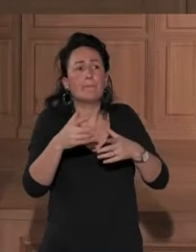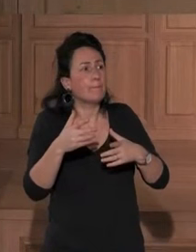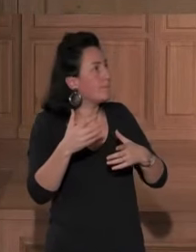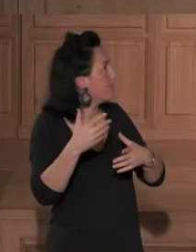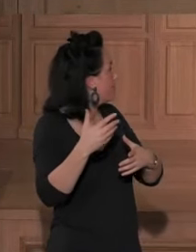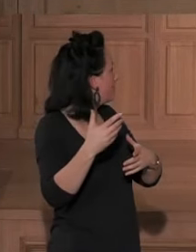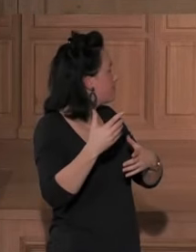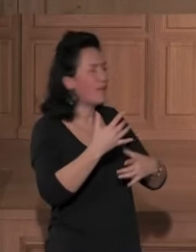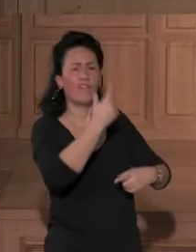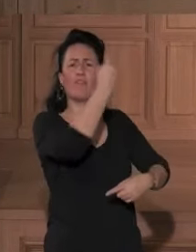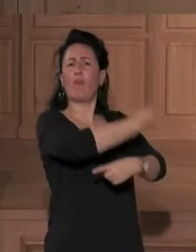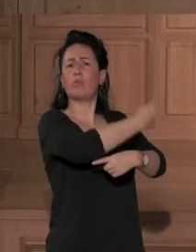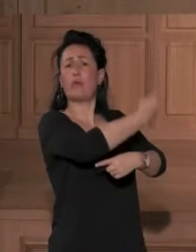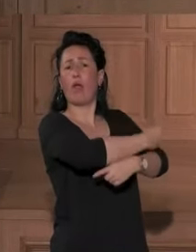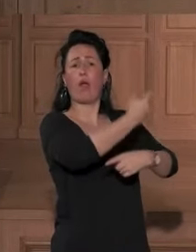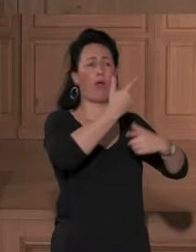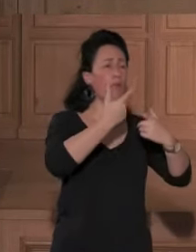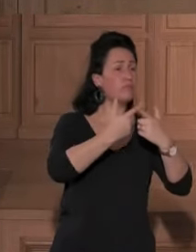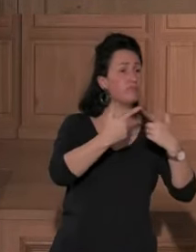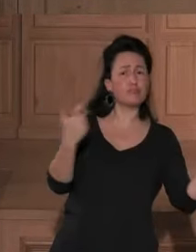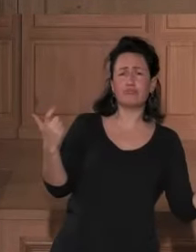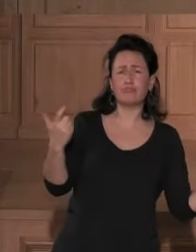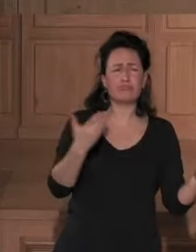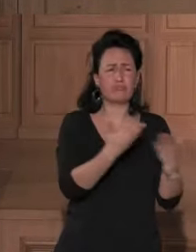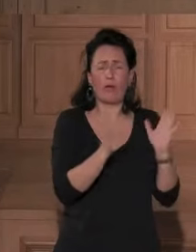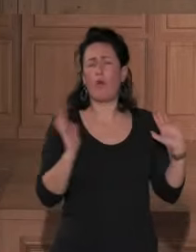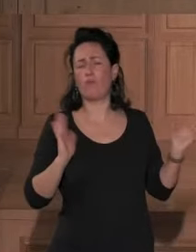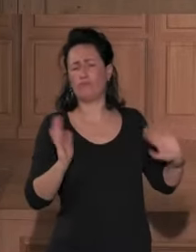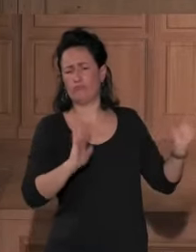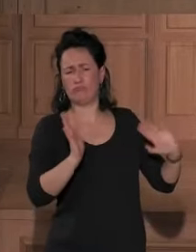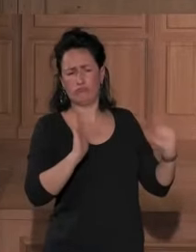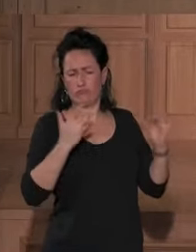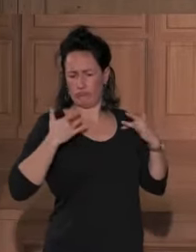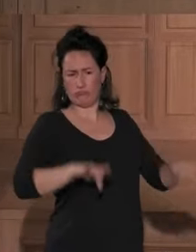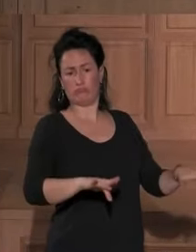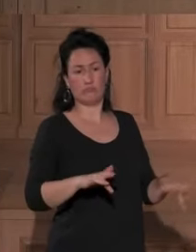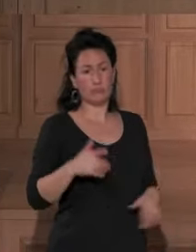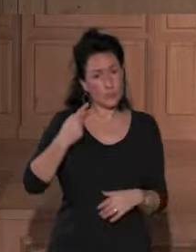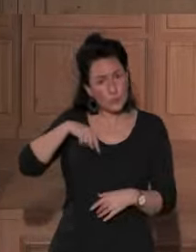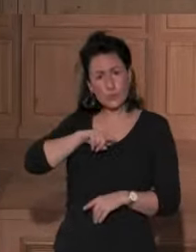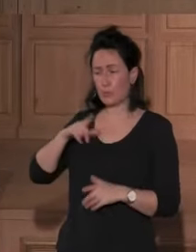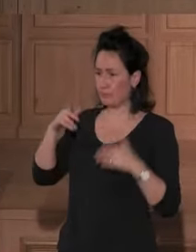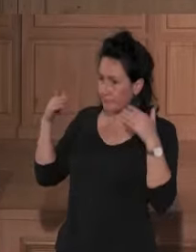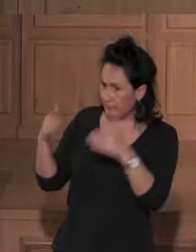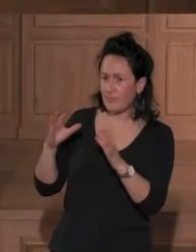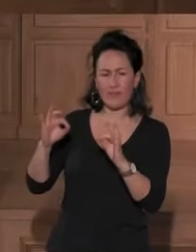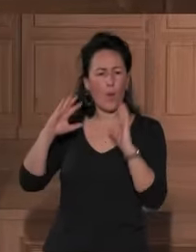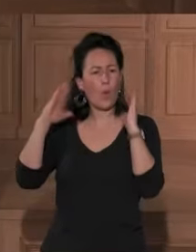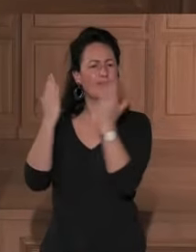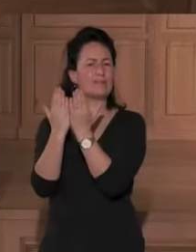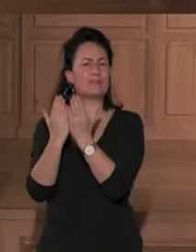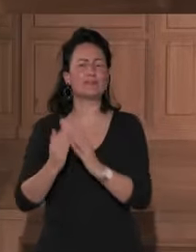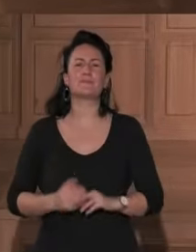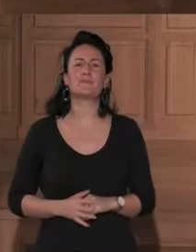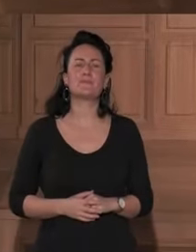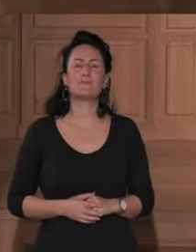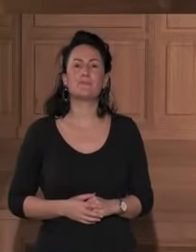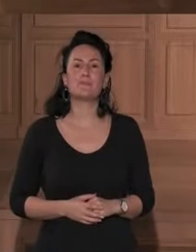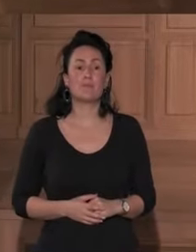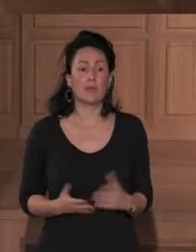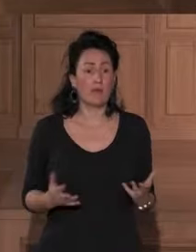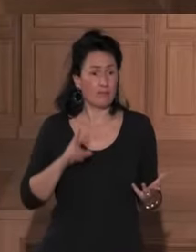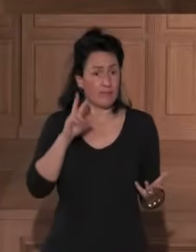C'est pas notre débat. Oui, c'est pas votre débat. C'est pas notre débat. Et en même temps, le sentiment que j'ai, c'est... Ils tombent de fait,